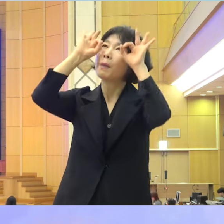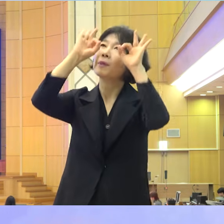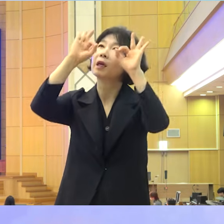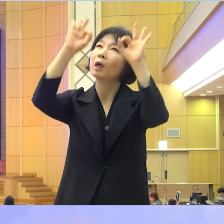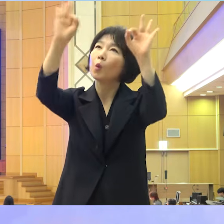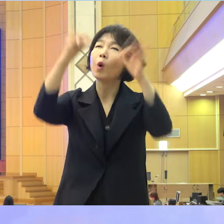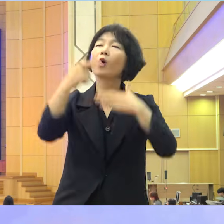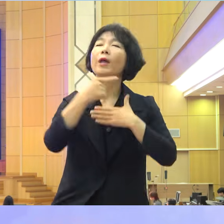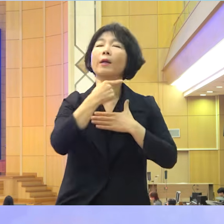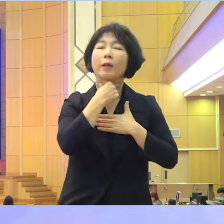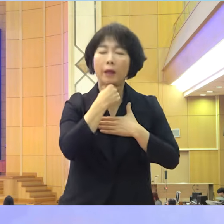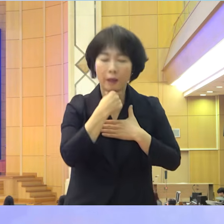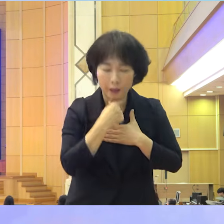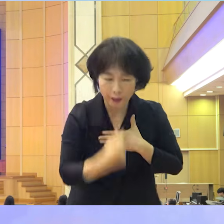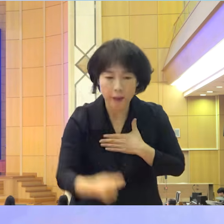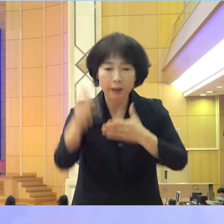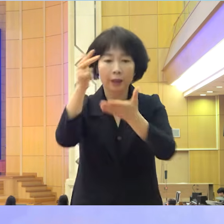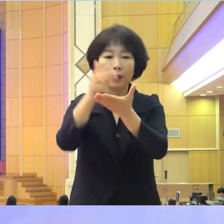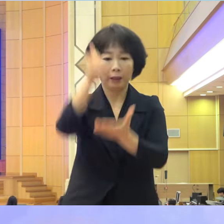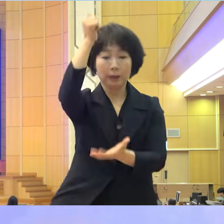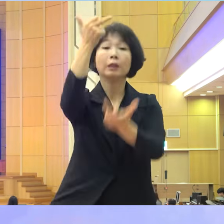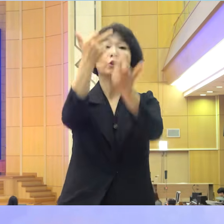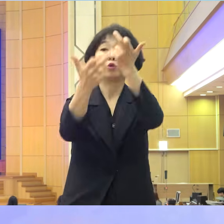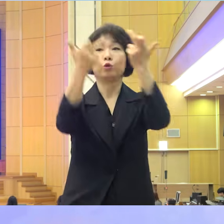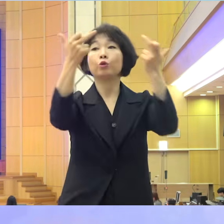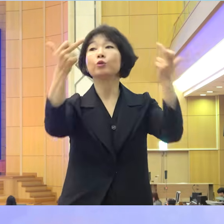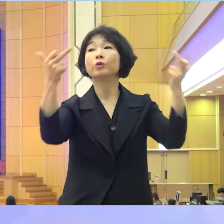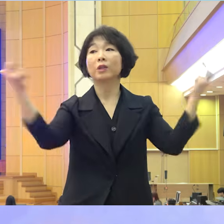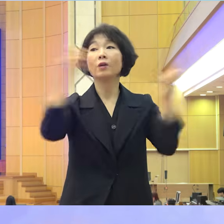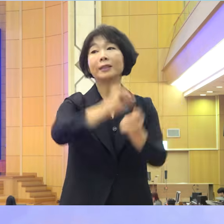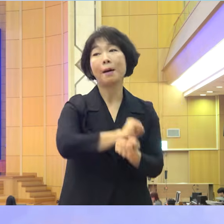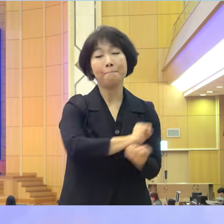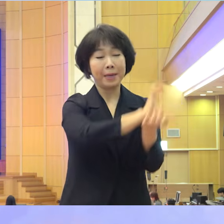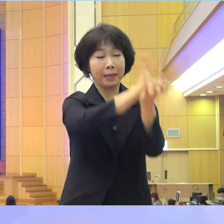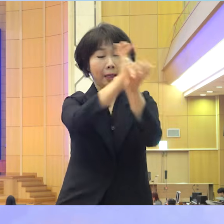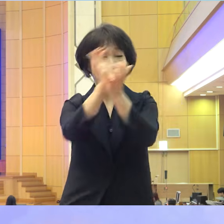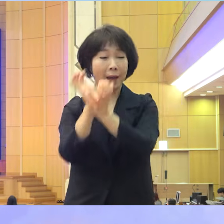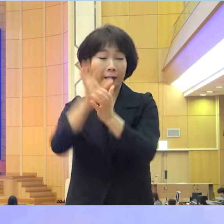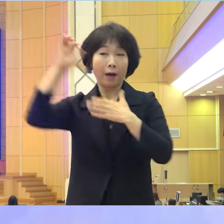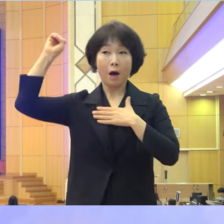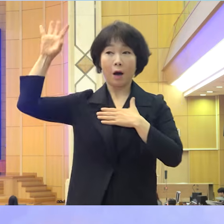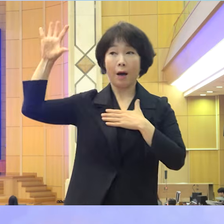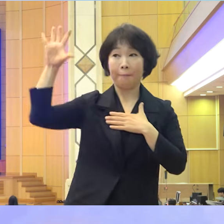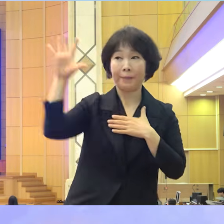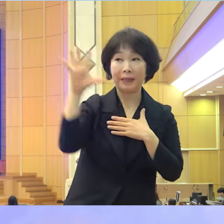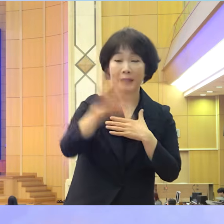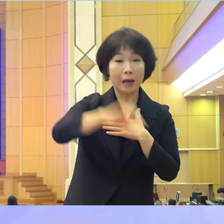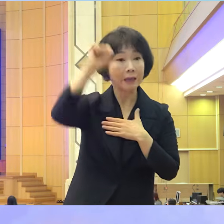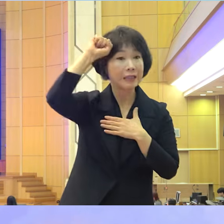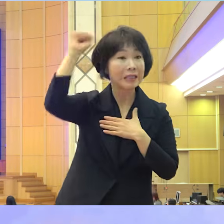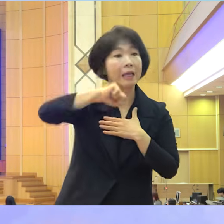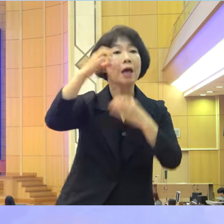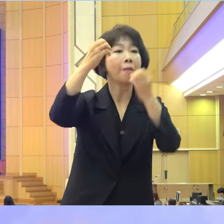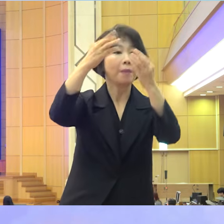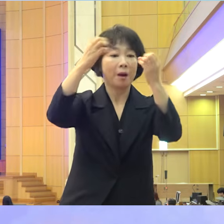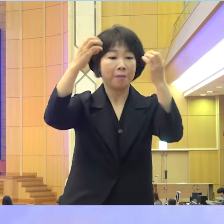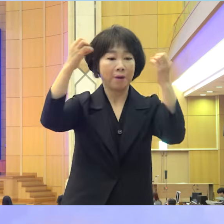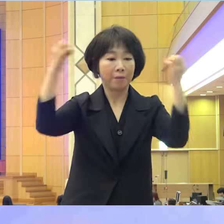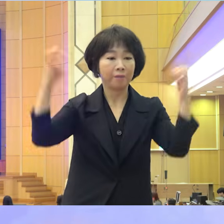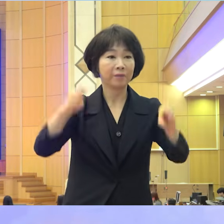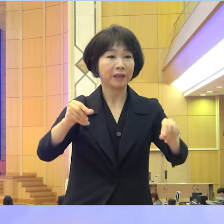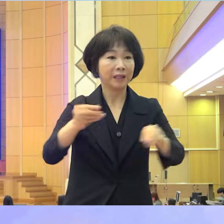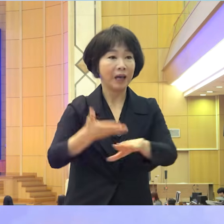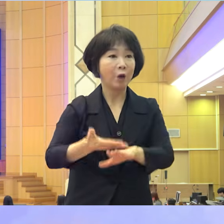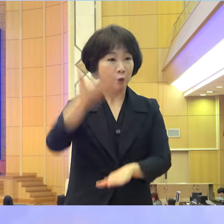주를 뵙기 원하네. 주는 저 산 밑에 백합 빛나는